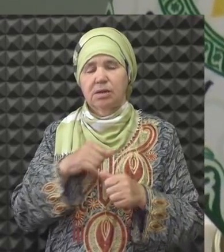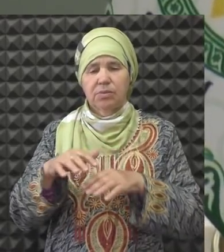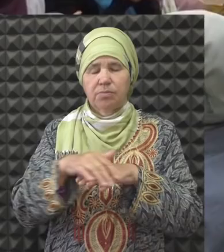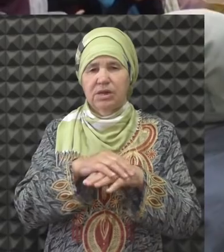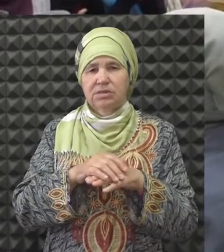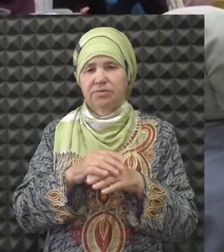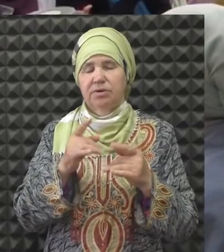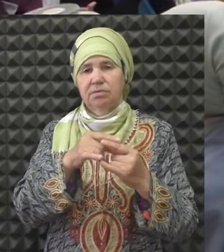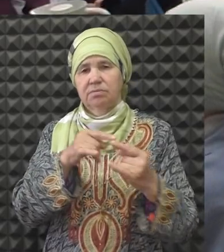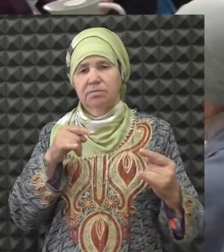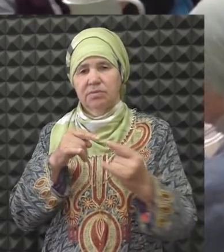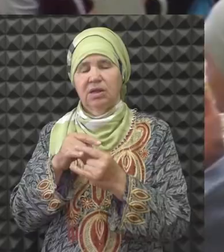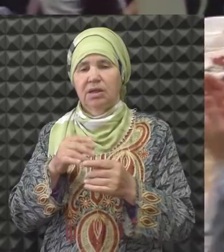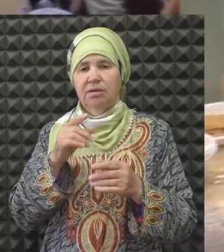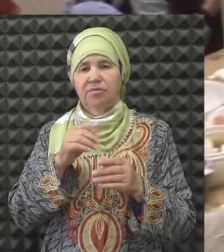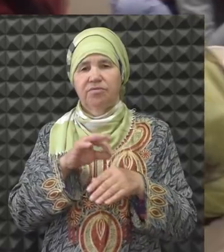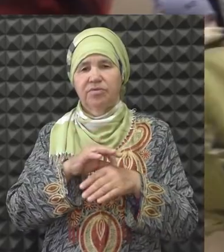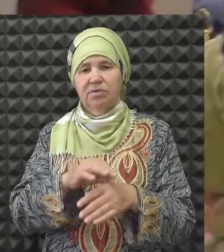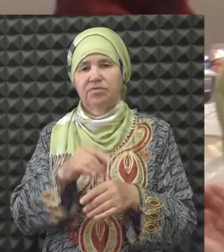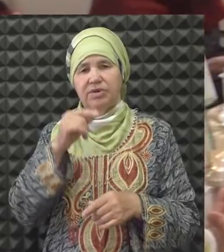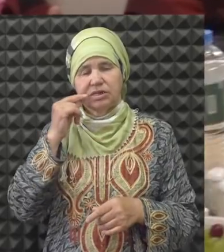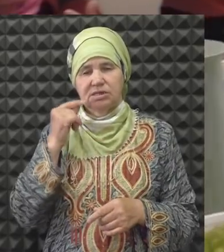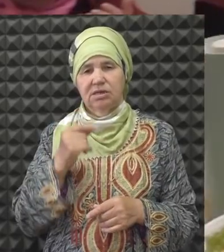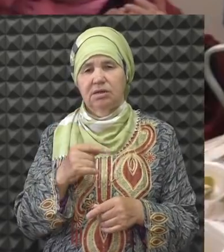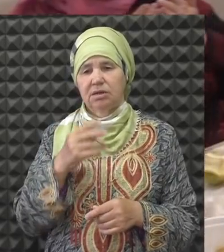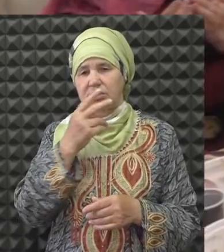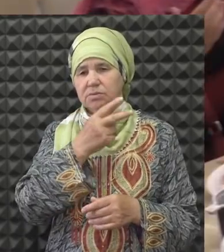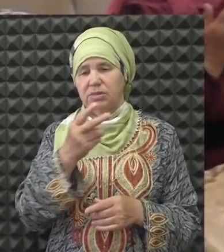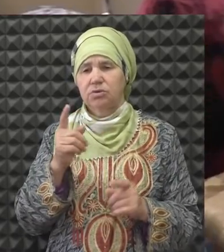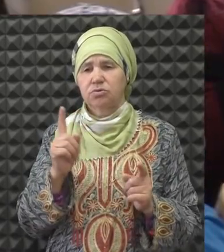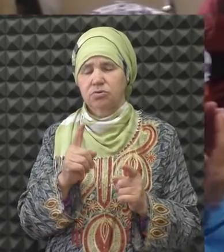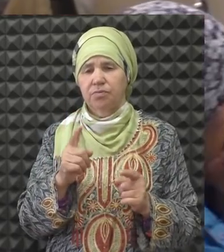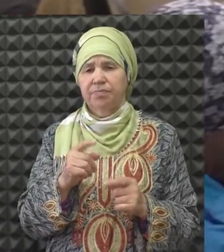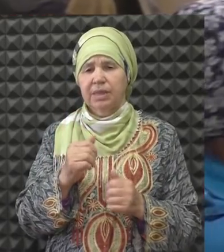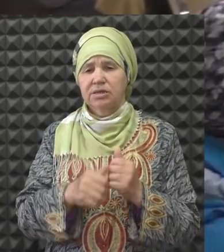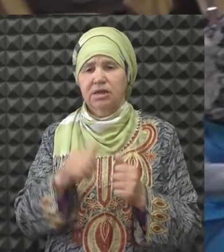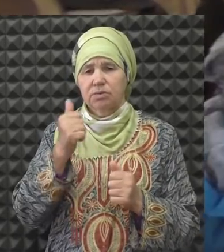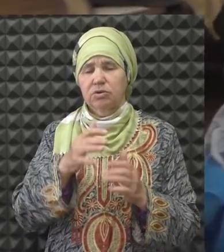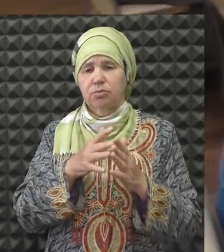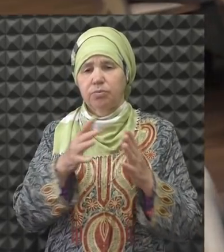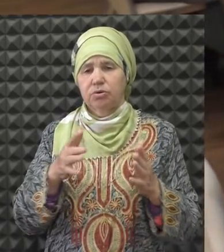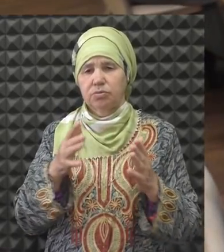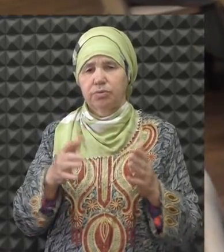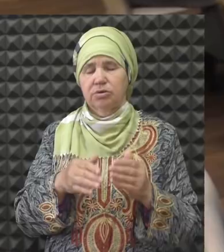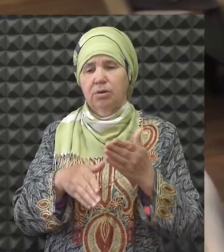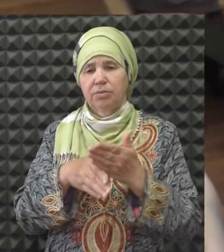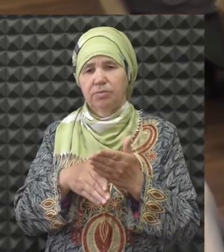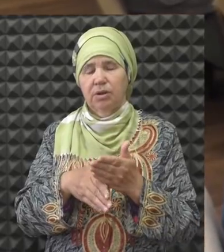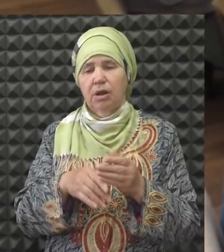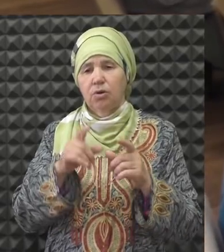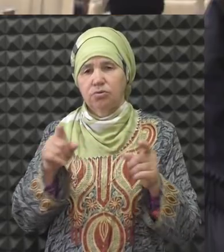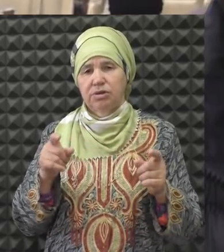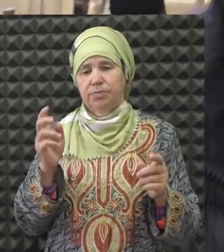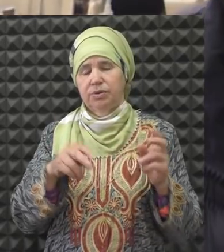организации самых массовых среди ежедневно проводимых ифтаров в России. Вообще я смотрю, что вот с каждым годом все больше шатров